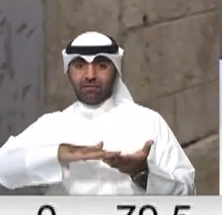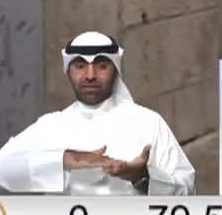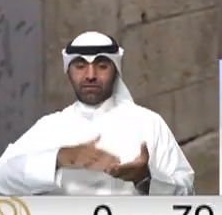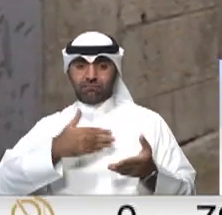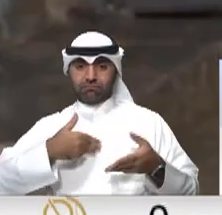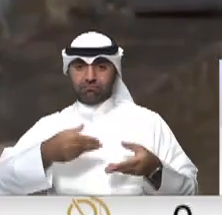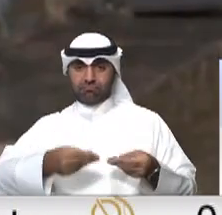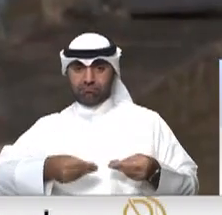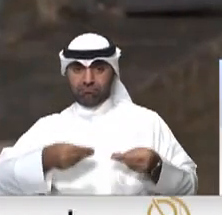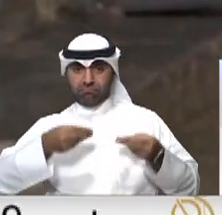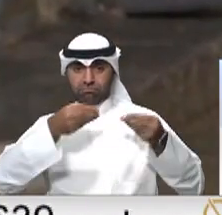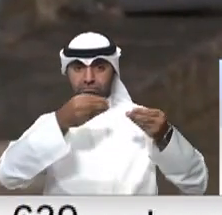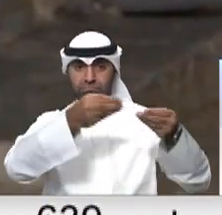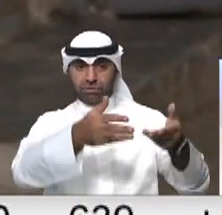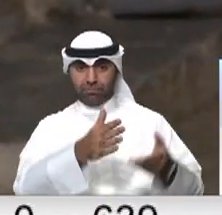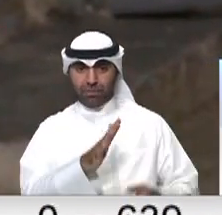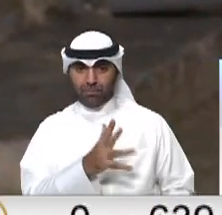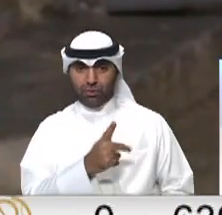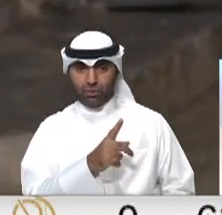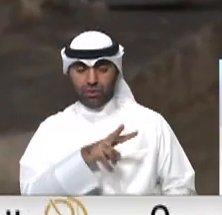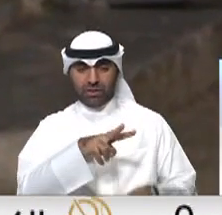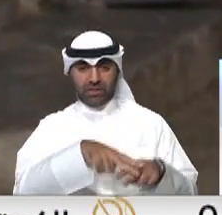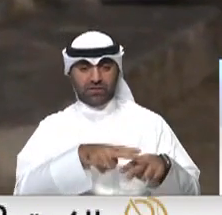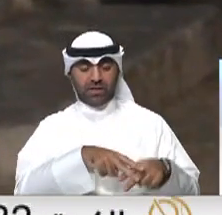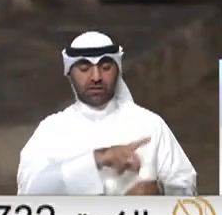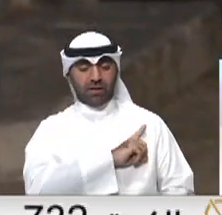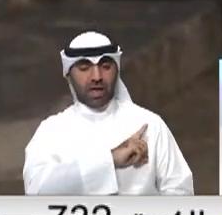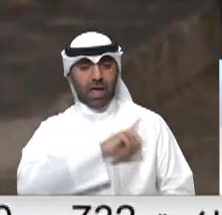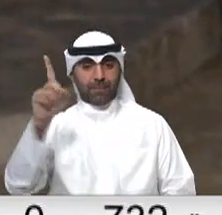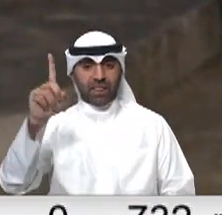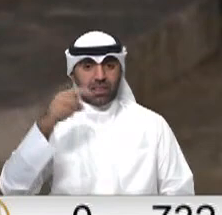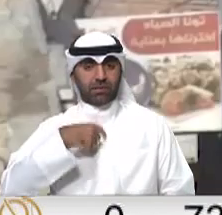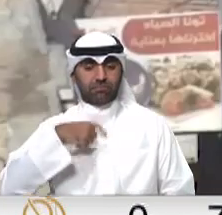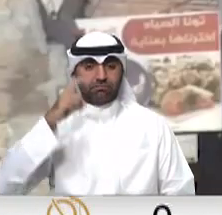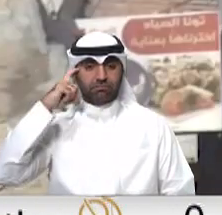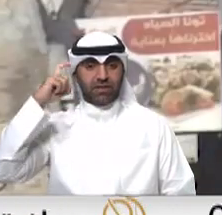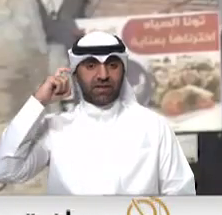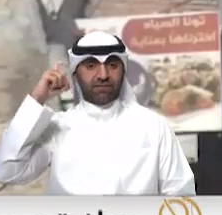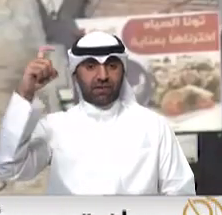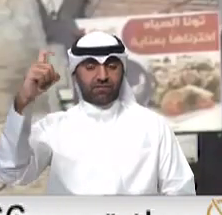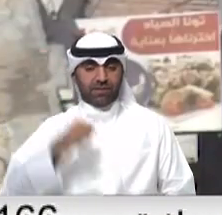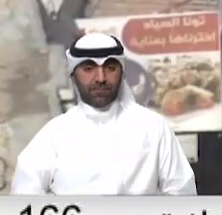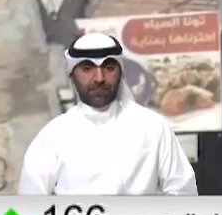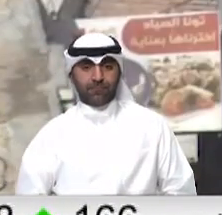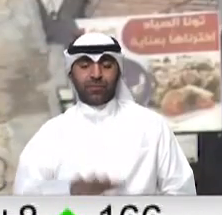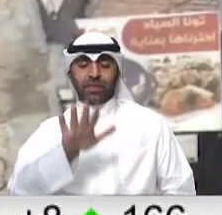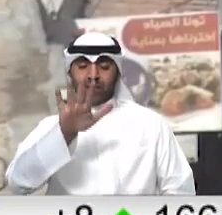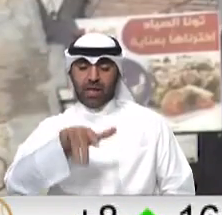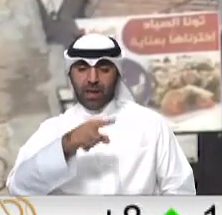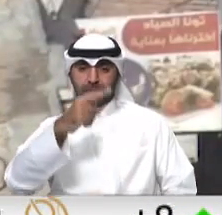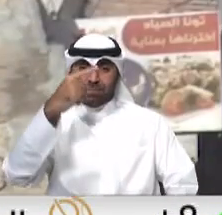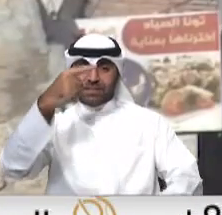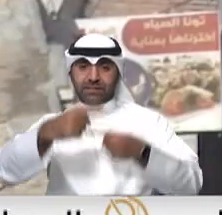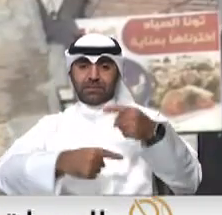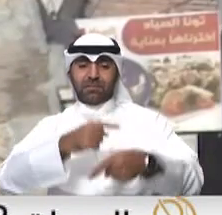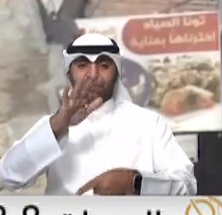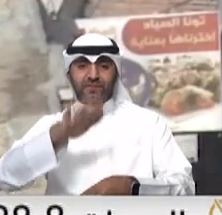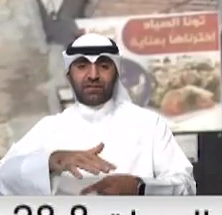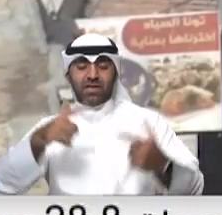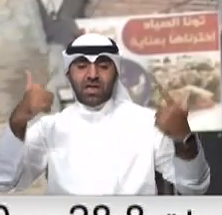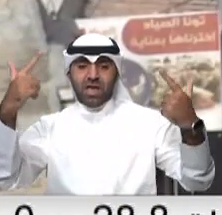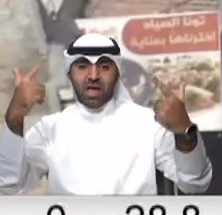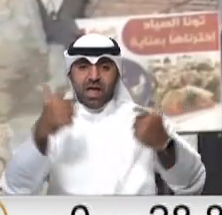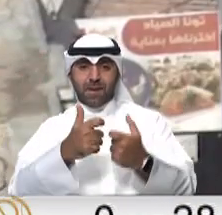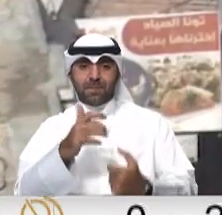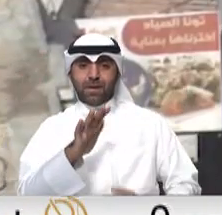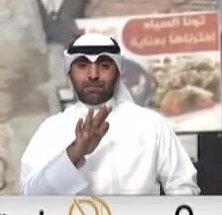بينما منعت الفلسطينيين من الولوج إليه والصلاة فيه. ومما لا شك فيه فإن أقوال وأفعال قادة